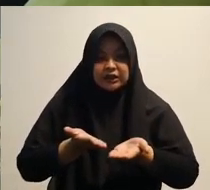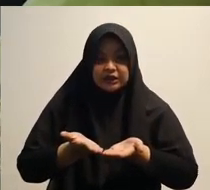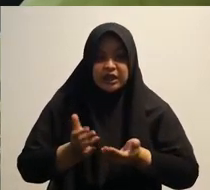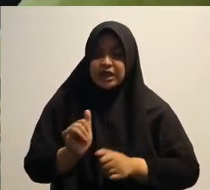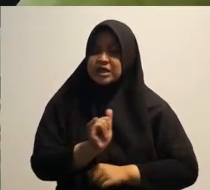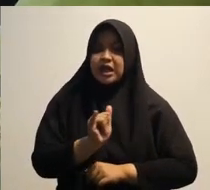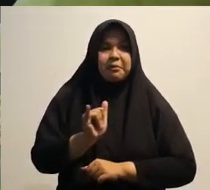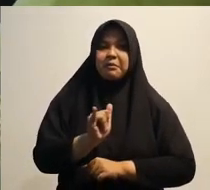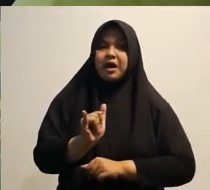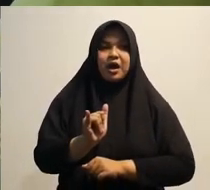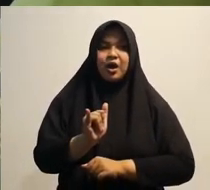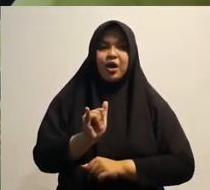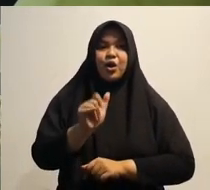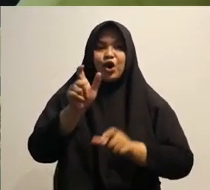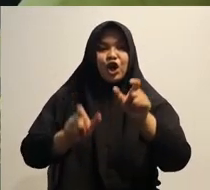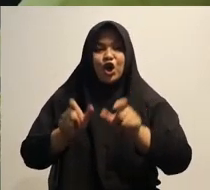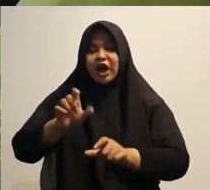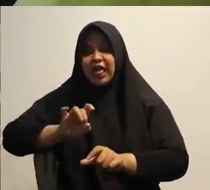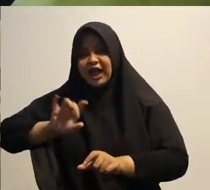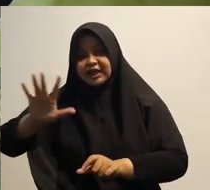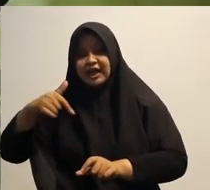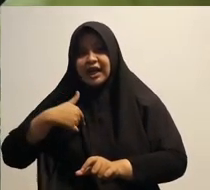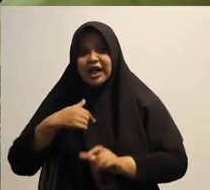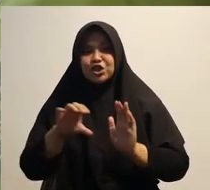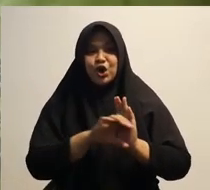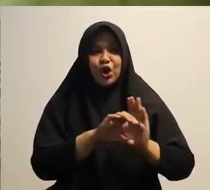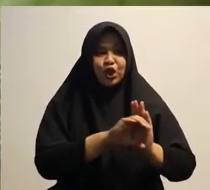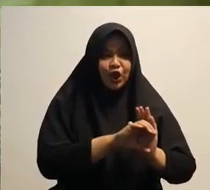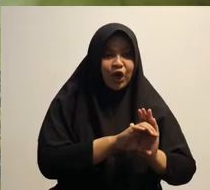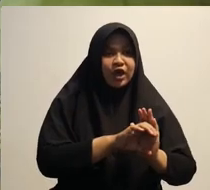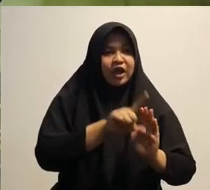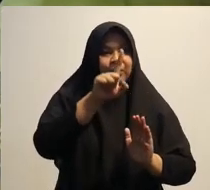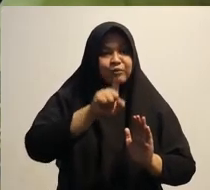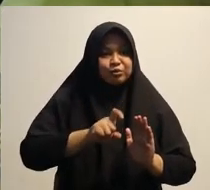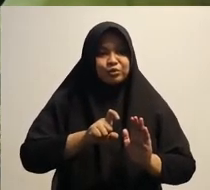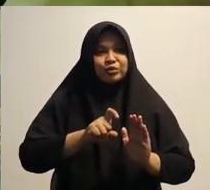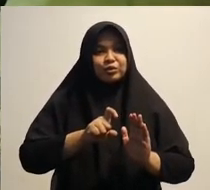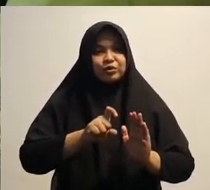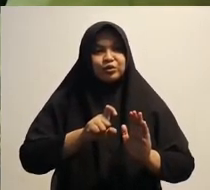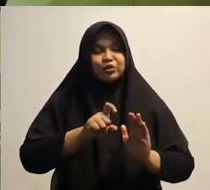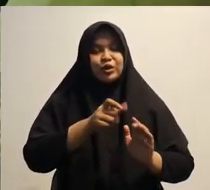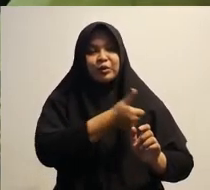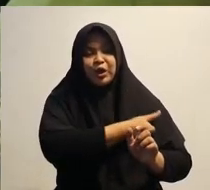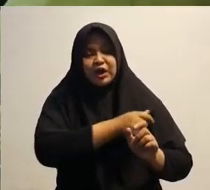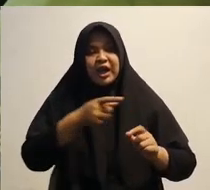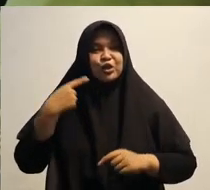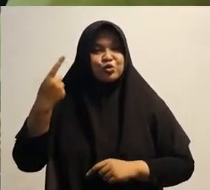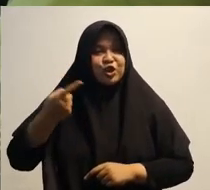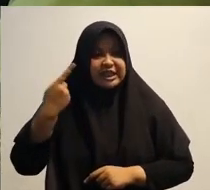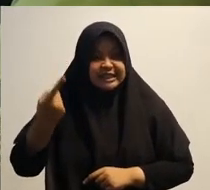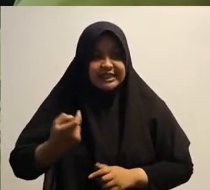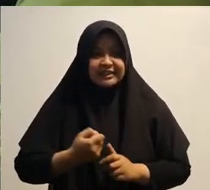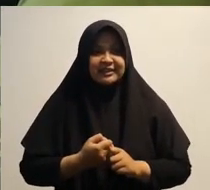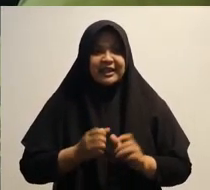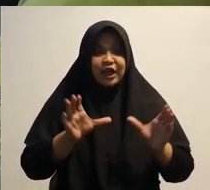dilayani sama seperti mereka tersebut. Contohnya untuk setiap pertemuan rutin